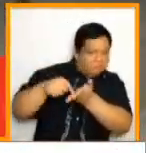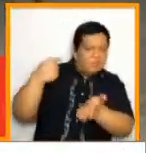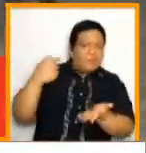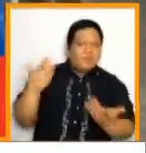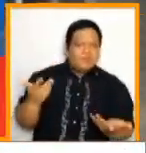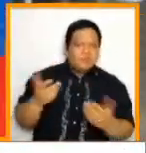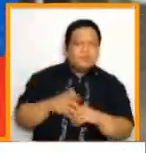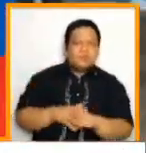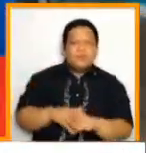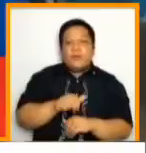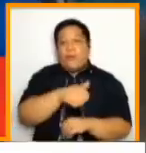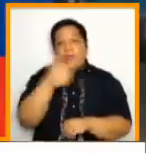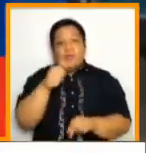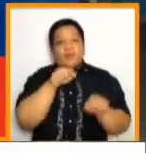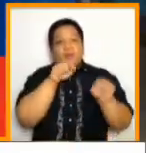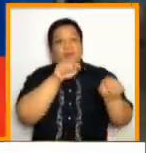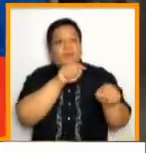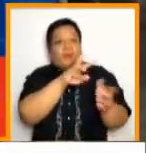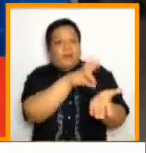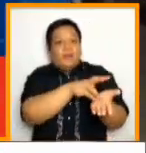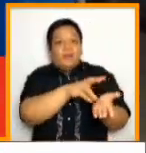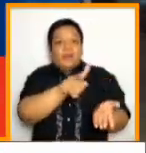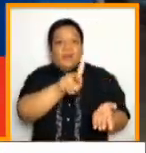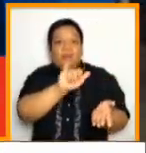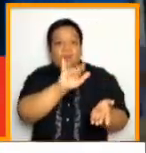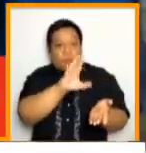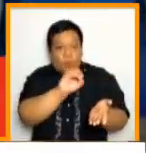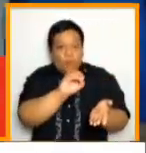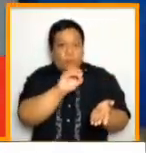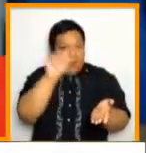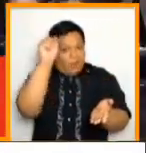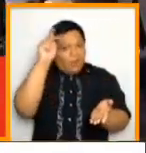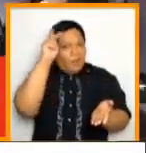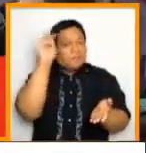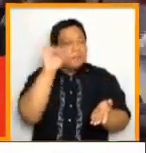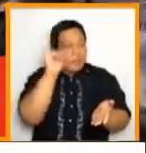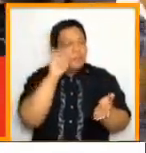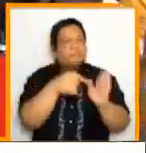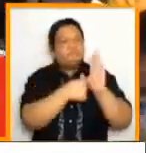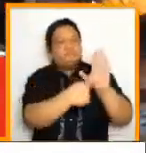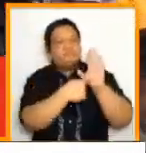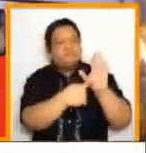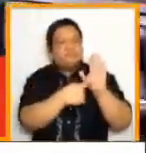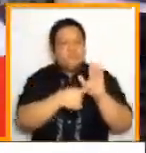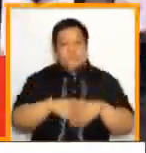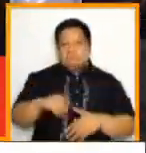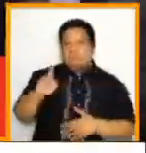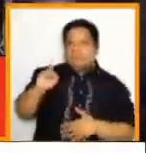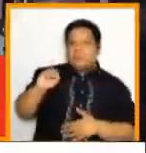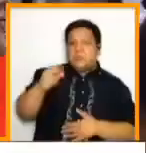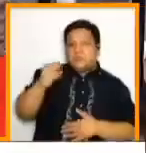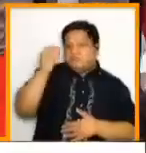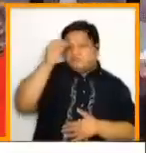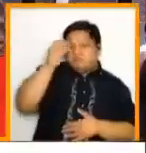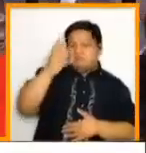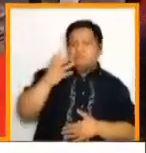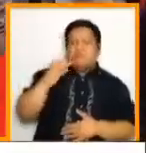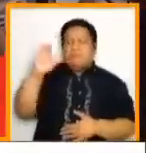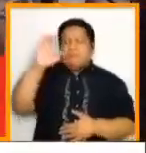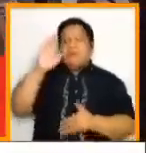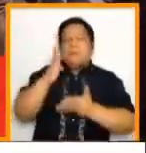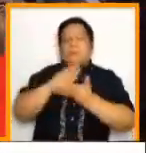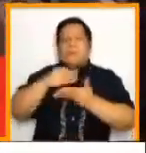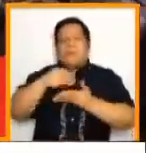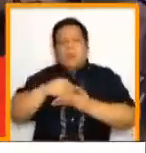Aklan. Ayon naman sa DOH, agarap na sila ng pondo para punaan ng iba pang mga benepisyo. 311